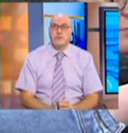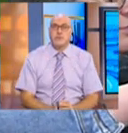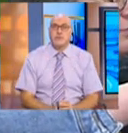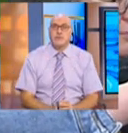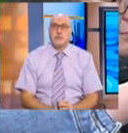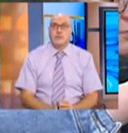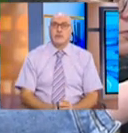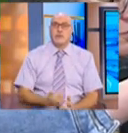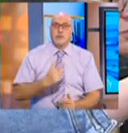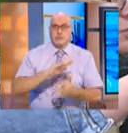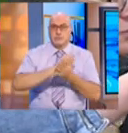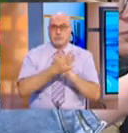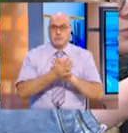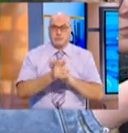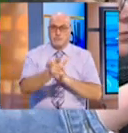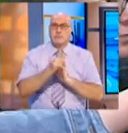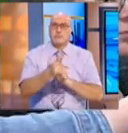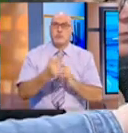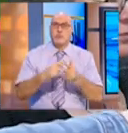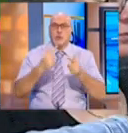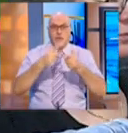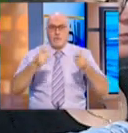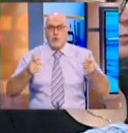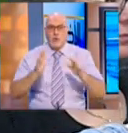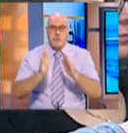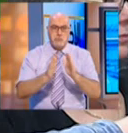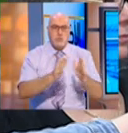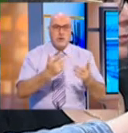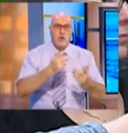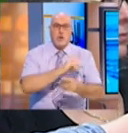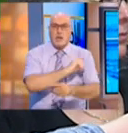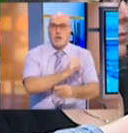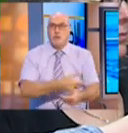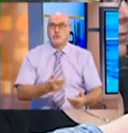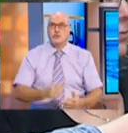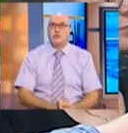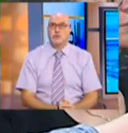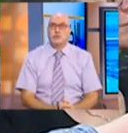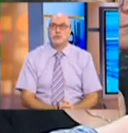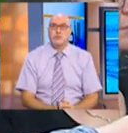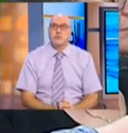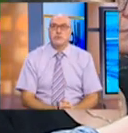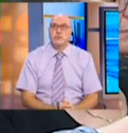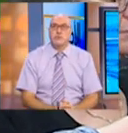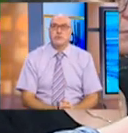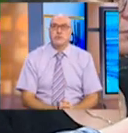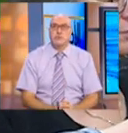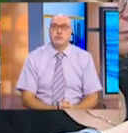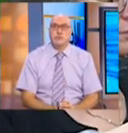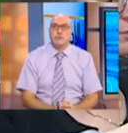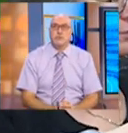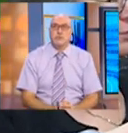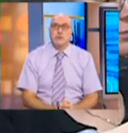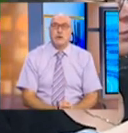للتعاون، وكذلك تعزيز التعاون في شتى المجالات الطاقوية، من المحروقات، من